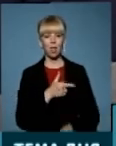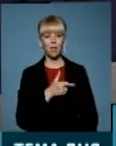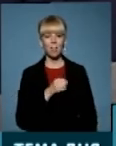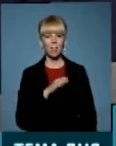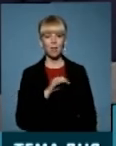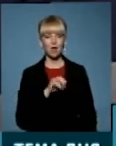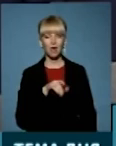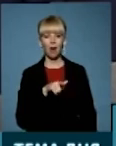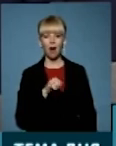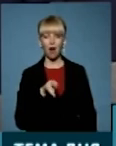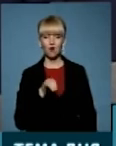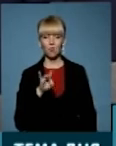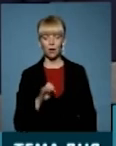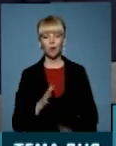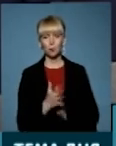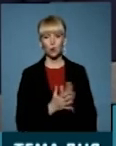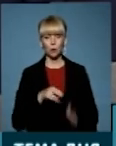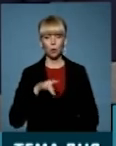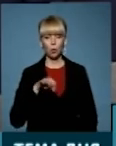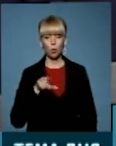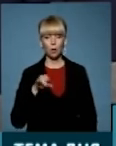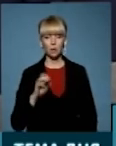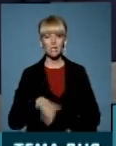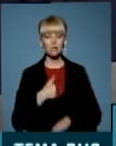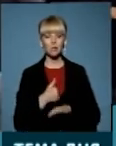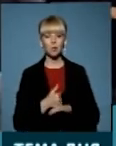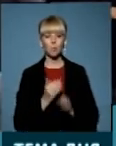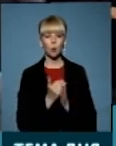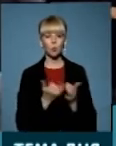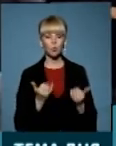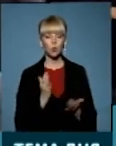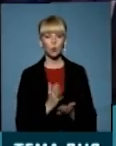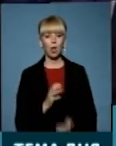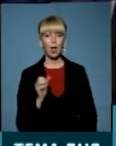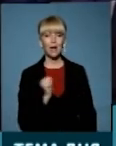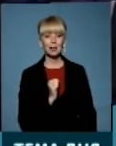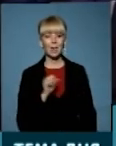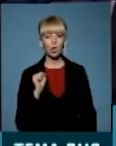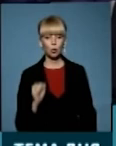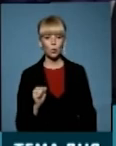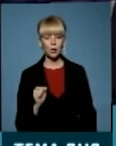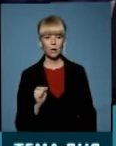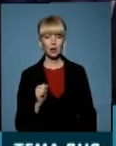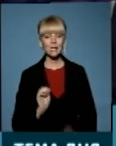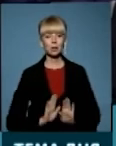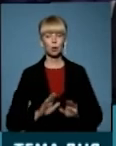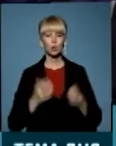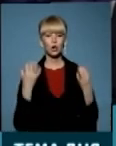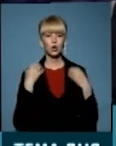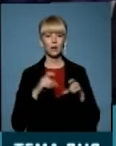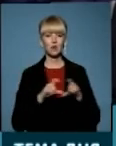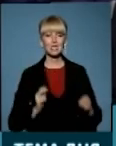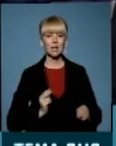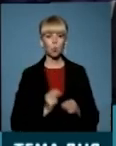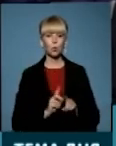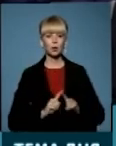Гайфер, сурдоперекладач Леся Прохоренко. Спікером програми сьогодні буде Андрій Андроняк, заступник начальника відділу